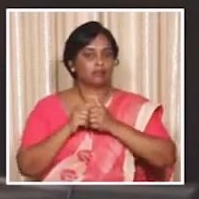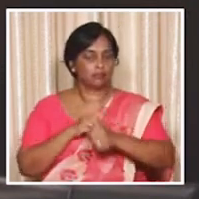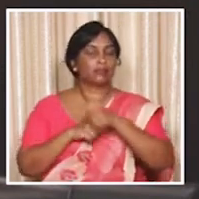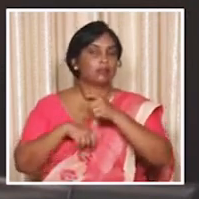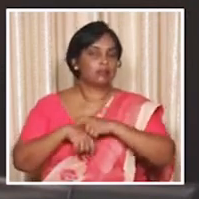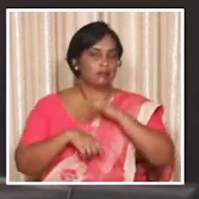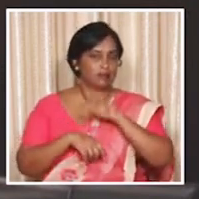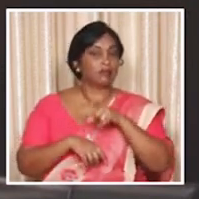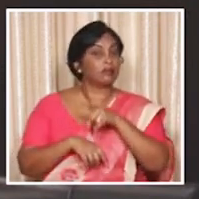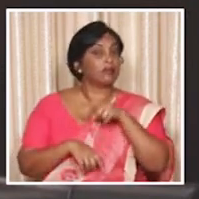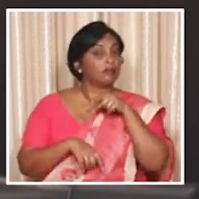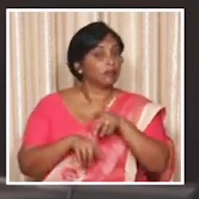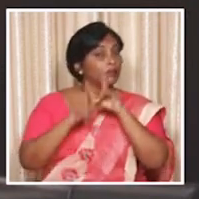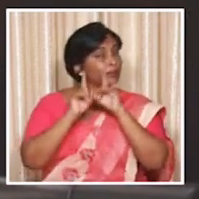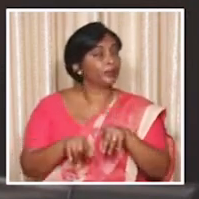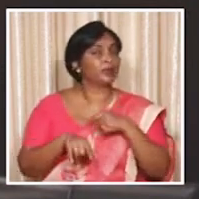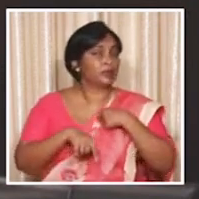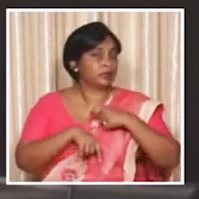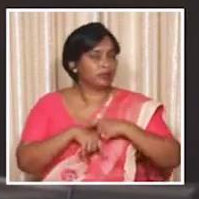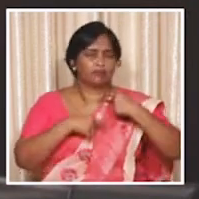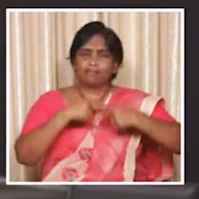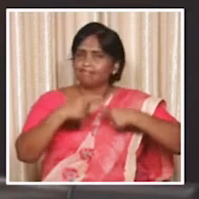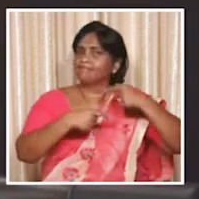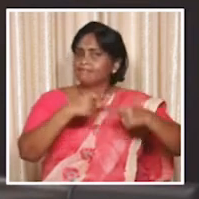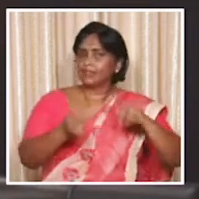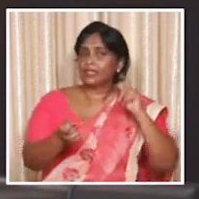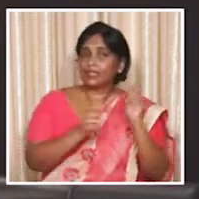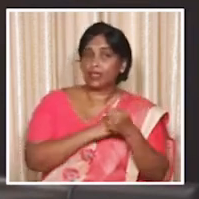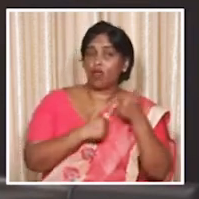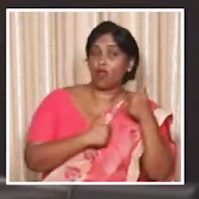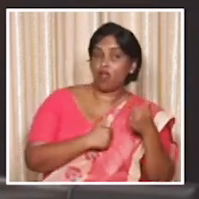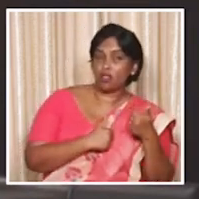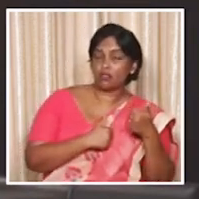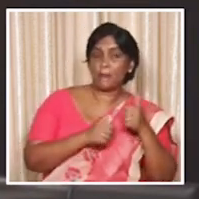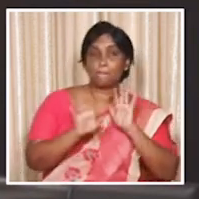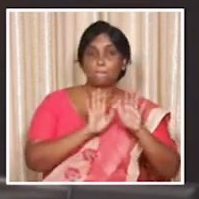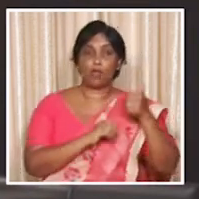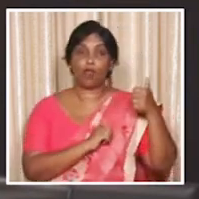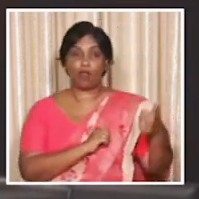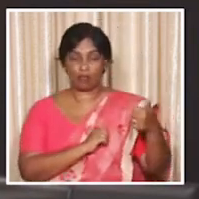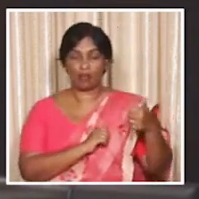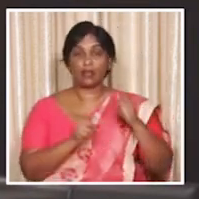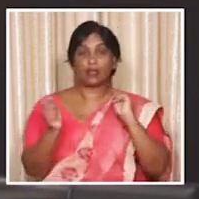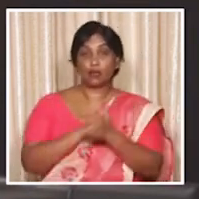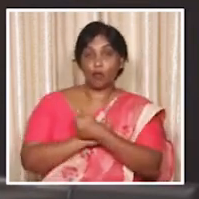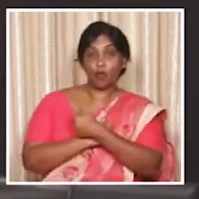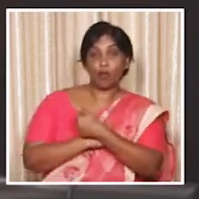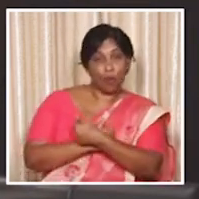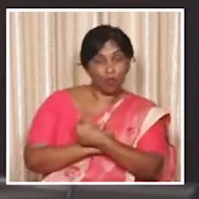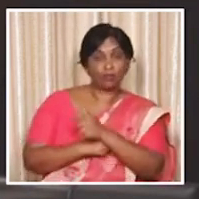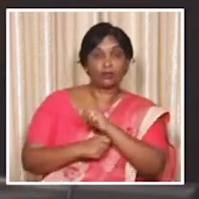ඒ වෙලාවට. හැබැයි මේ වගේ වෙලාවෙන් වෙලාවට ක්‍රිකට් හොඳ වෙන වෙලාවට ක්‍රිකට් පාලක මණ්ඩලය හොඳ වෙන්නත්, ක්‍රිකට් හොඳ වෙන